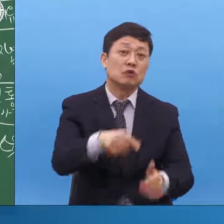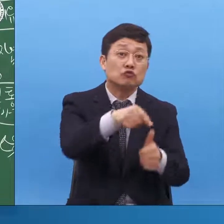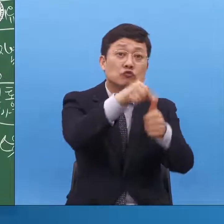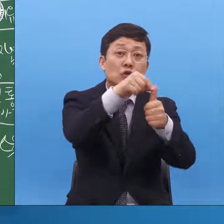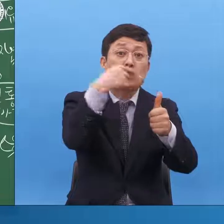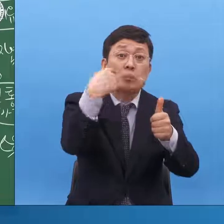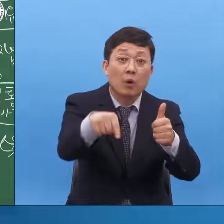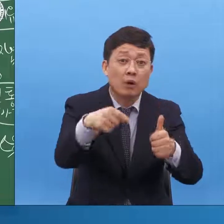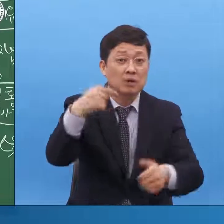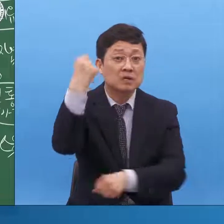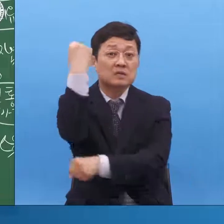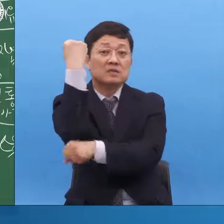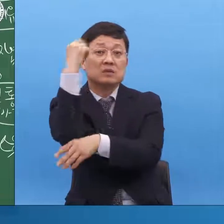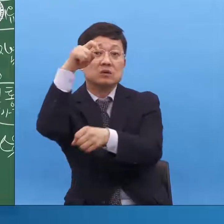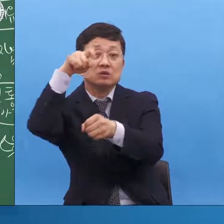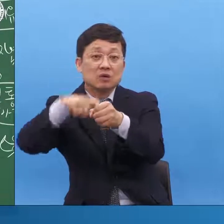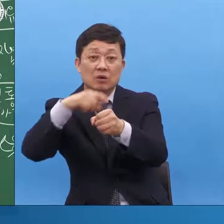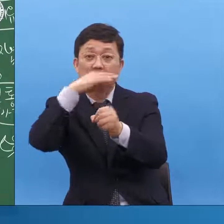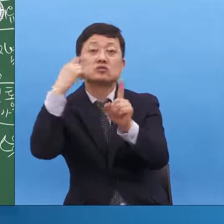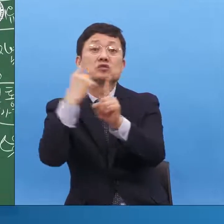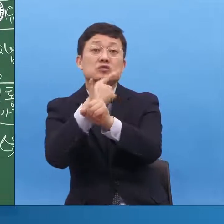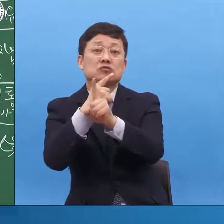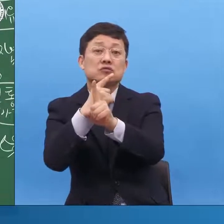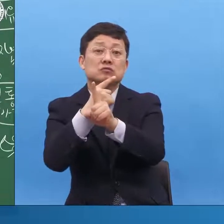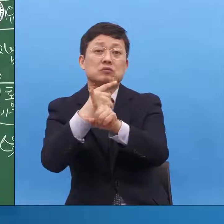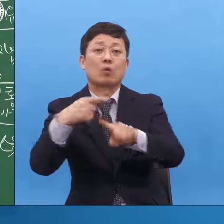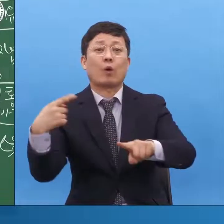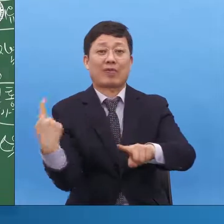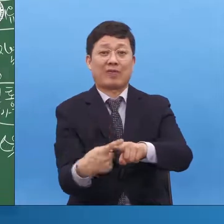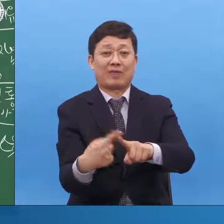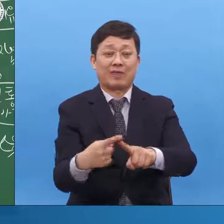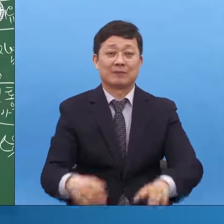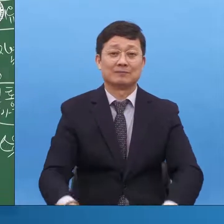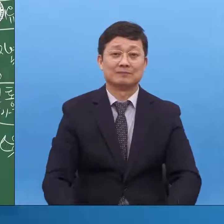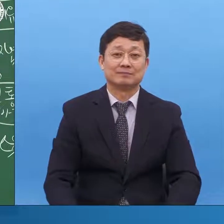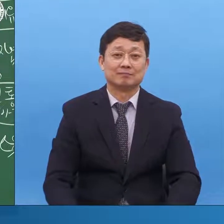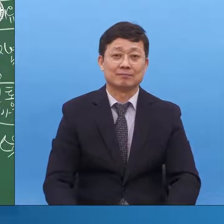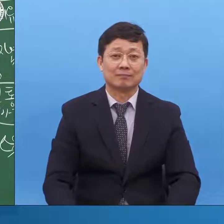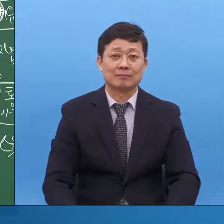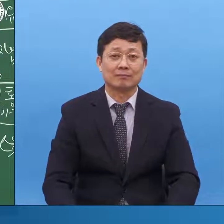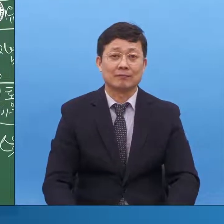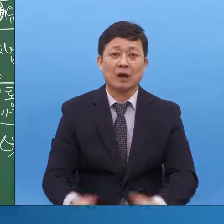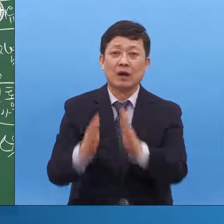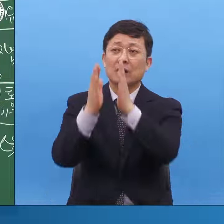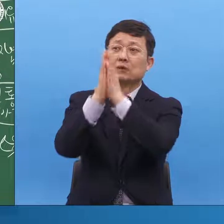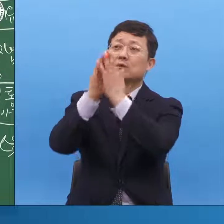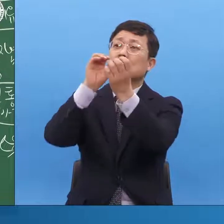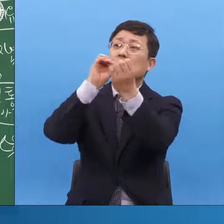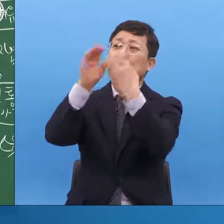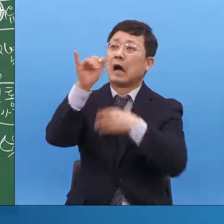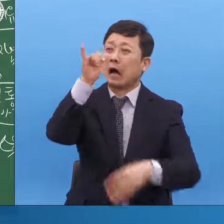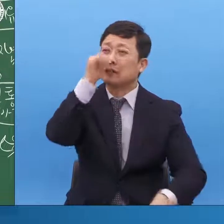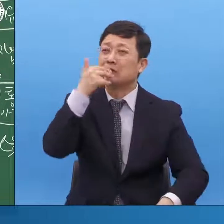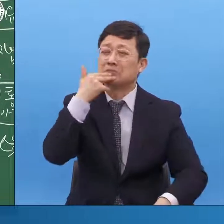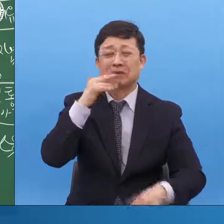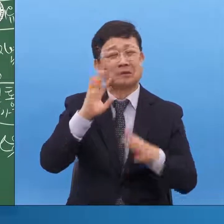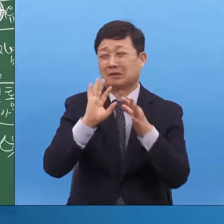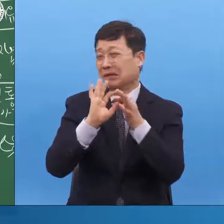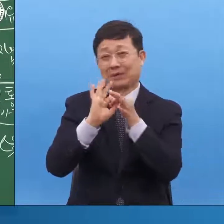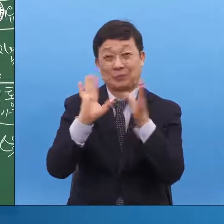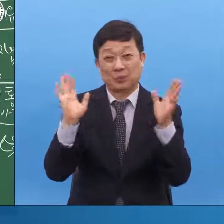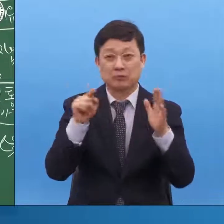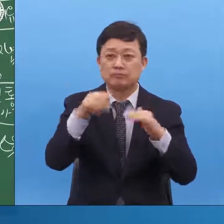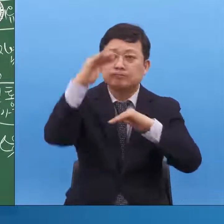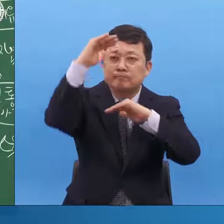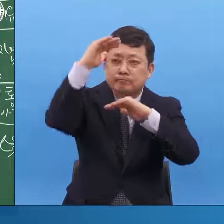Christ, of course, is for salvation, but also for fundamental healing. 저는 응답 상관없이 이 능력을 믿습니다. And I believe in this power